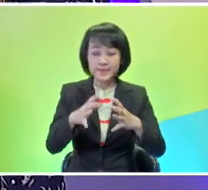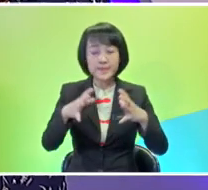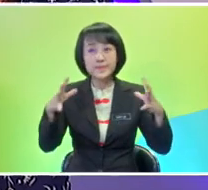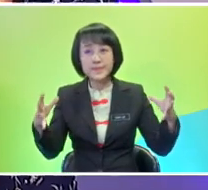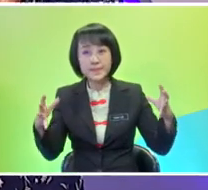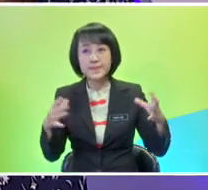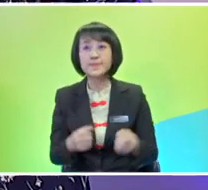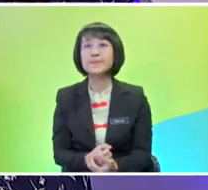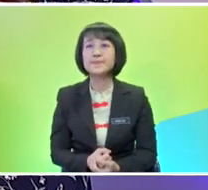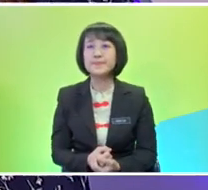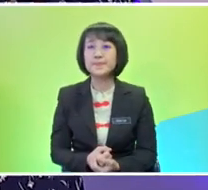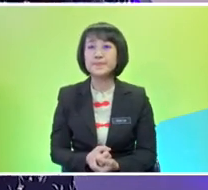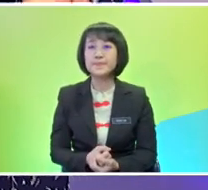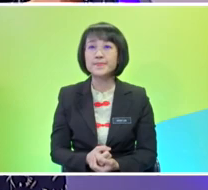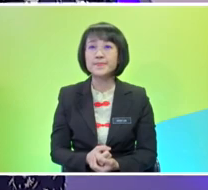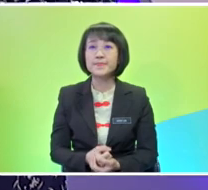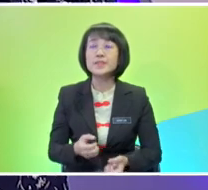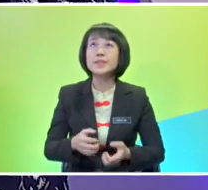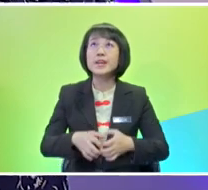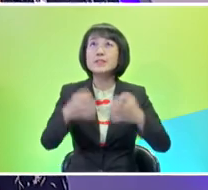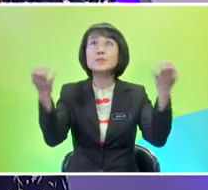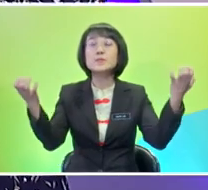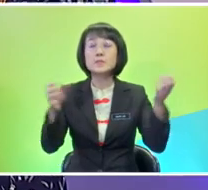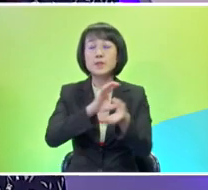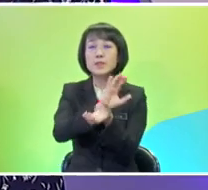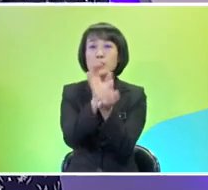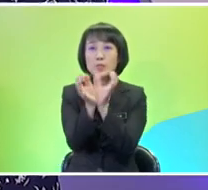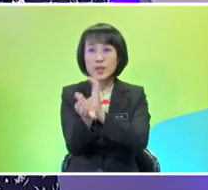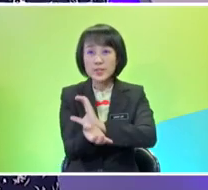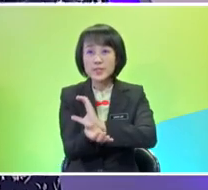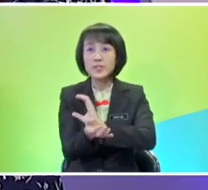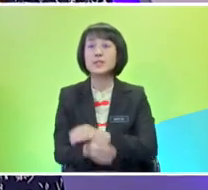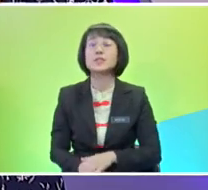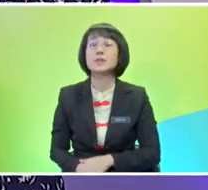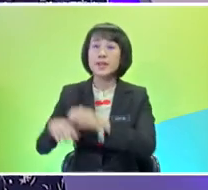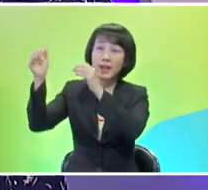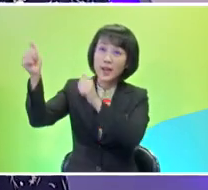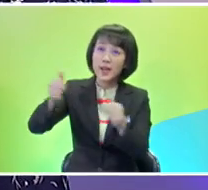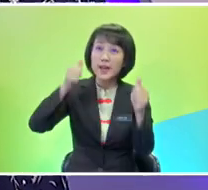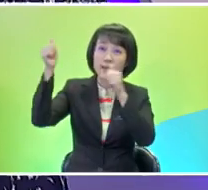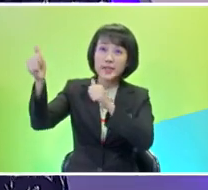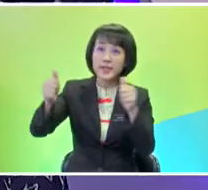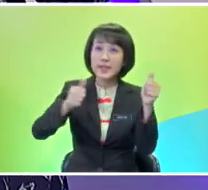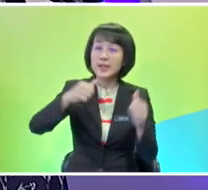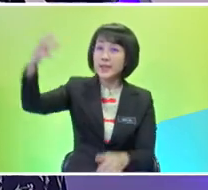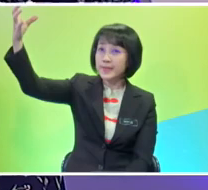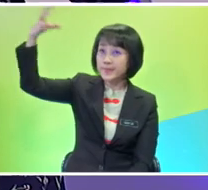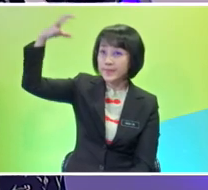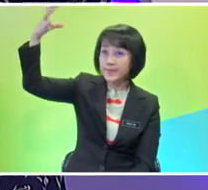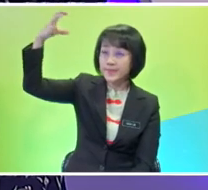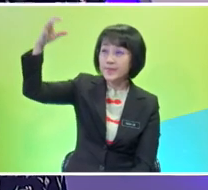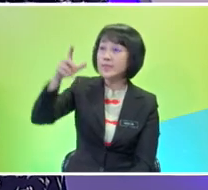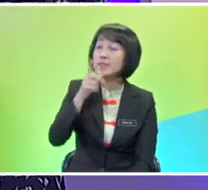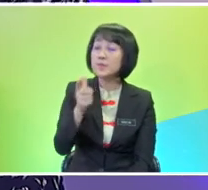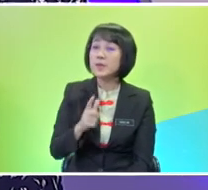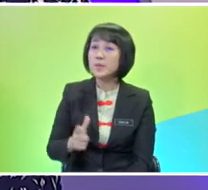cuaca pasti sekitaran luar gimana seperti angin cahaya matahari Oke lama-lama batu